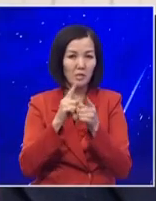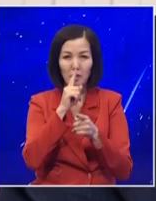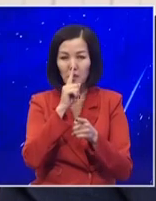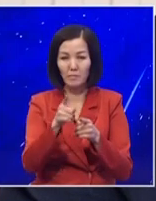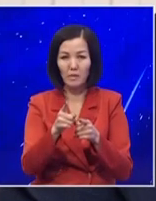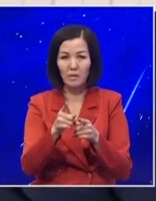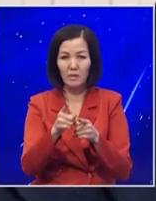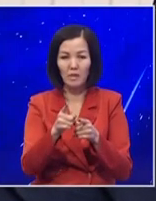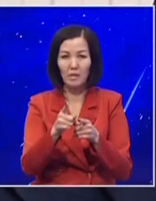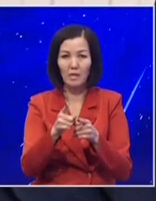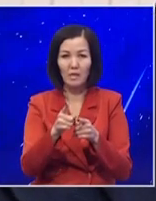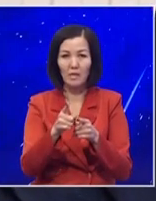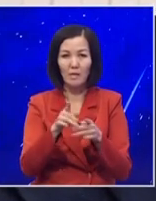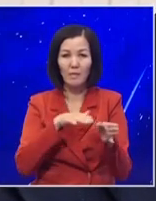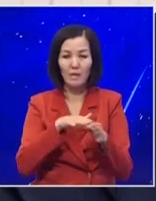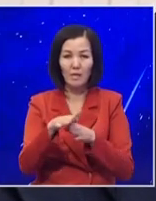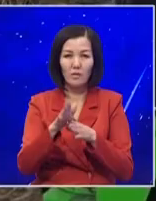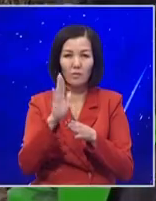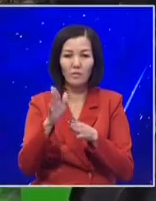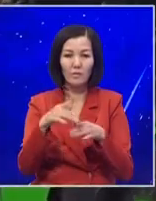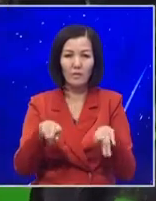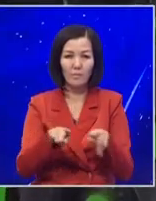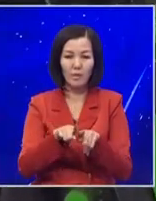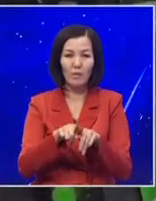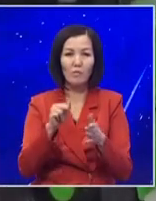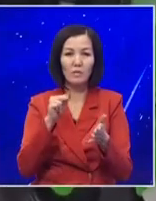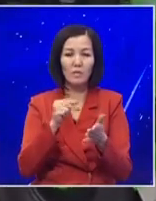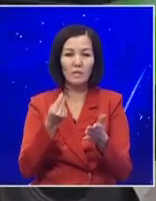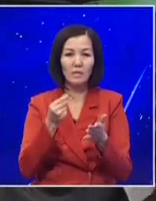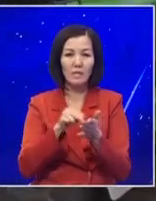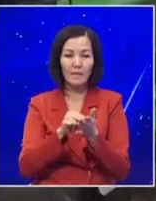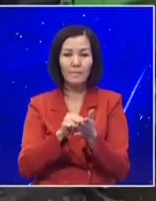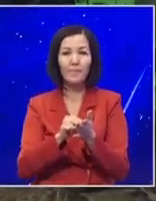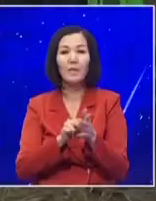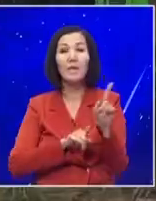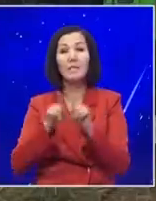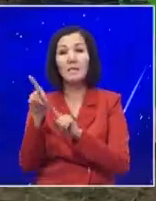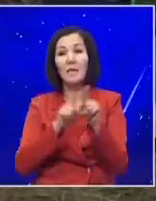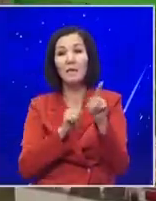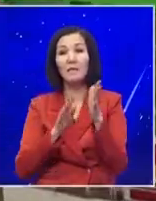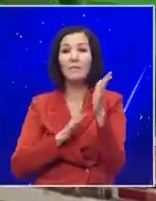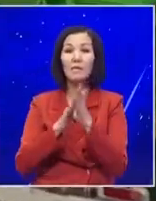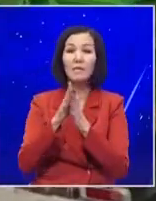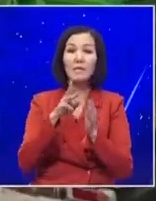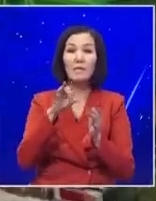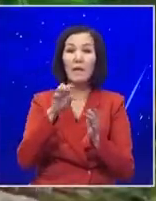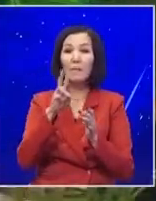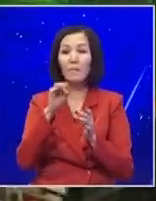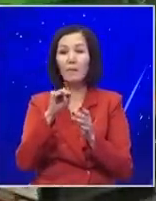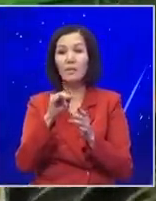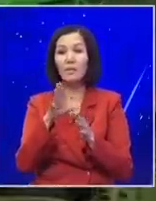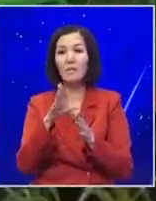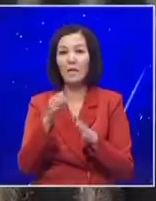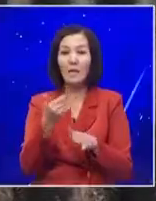все также будет реализовываться по такой же цене. Говоря в целом, сахарный тростник произрастает только в тропическом климате.